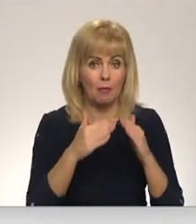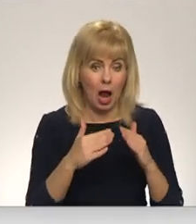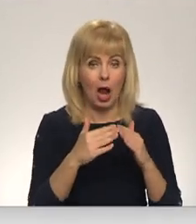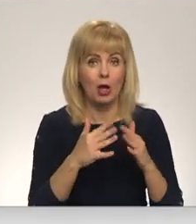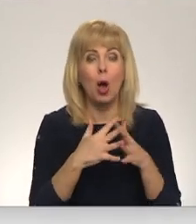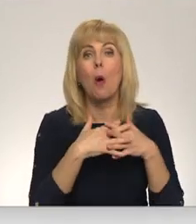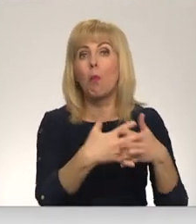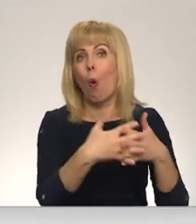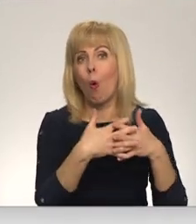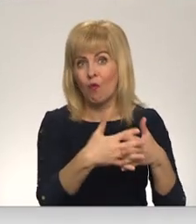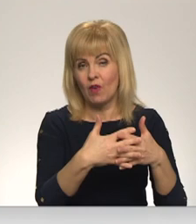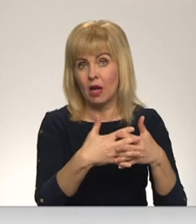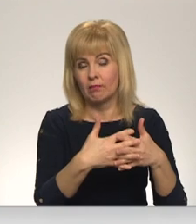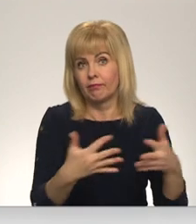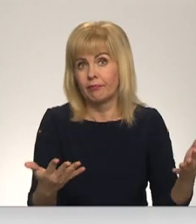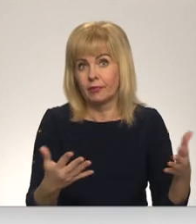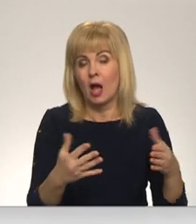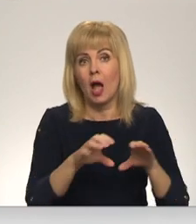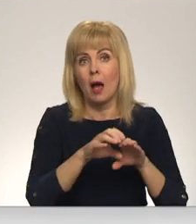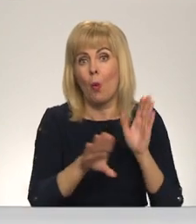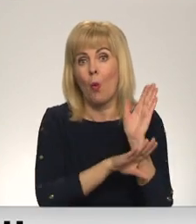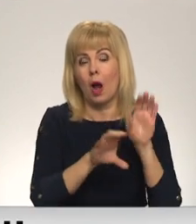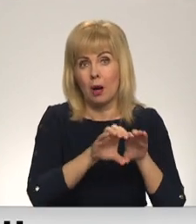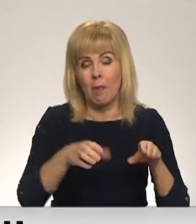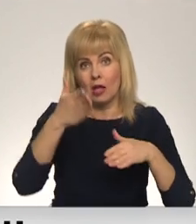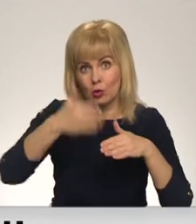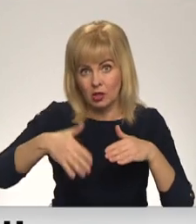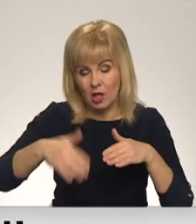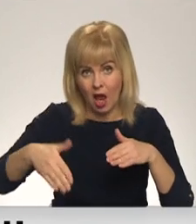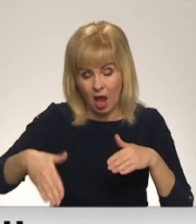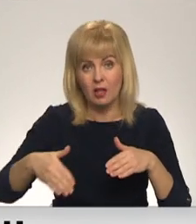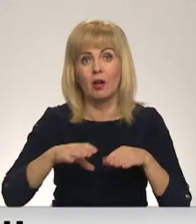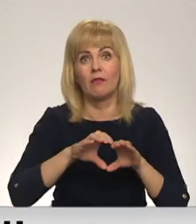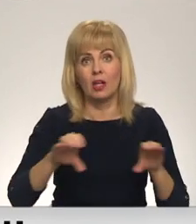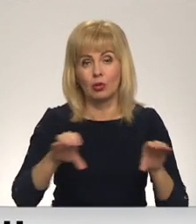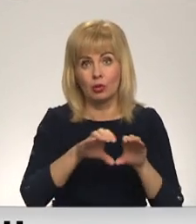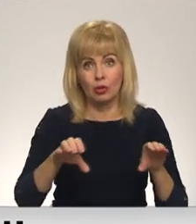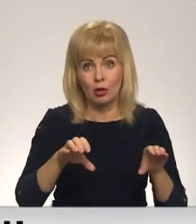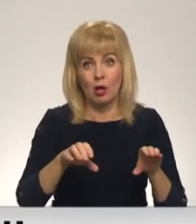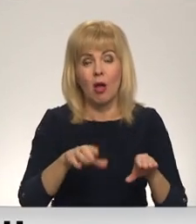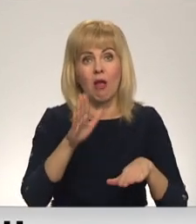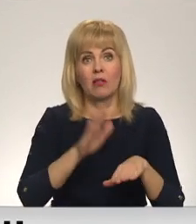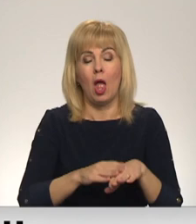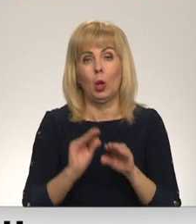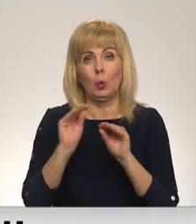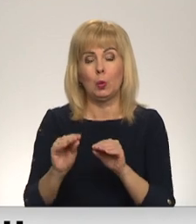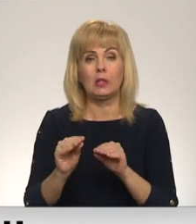guļbūvi, un baļķi ir izzāģēti, nu, un sakarā ar šo ierobežoju ceļu